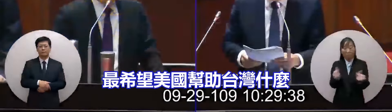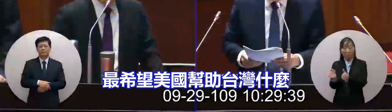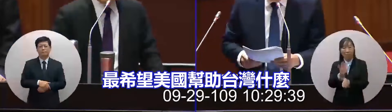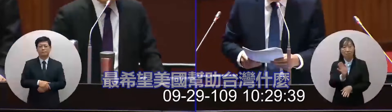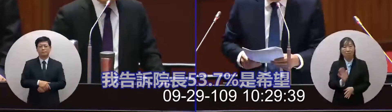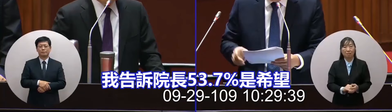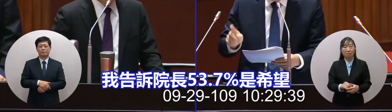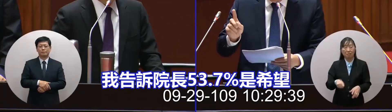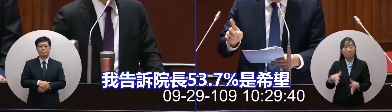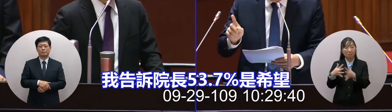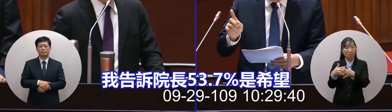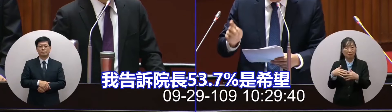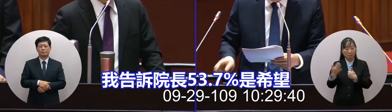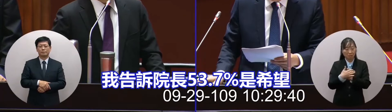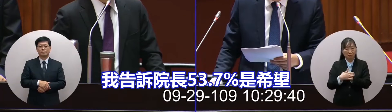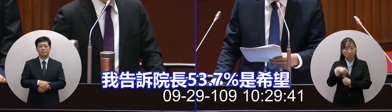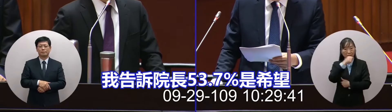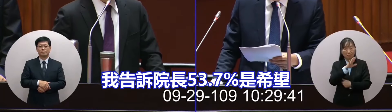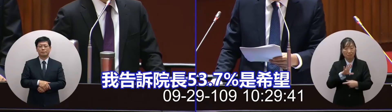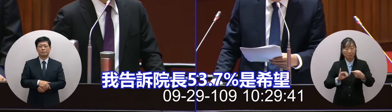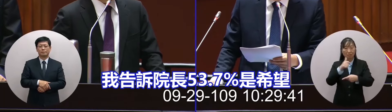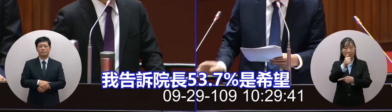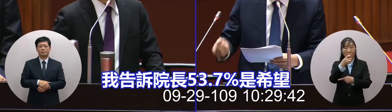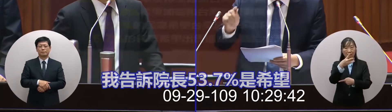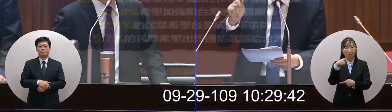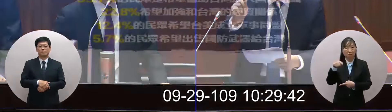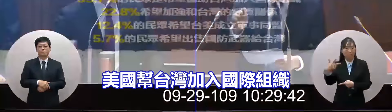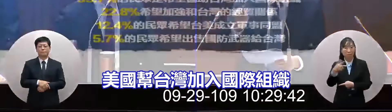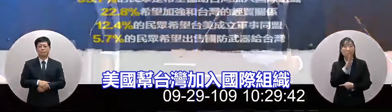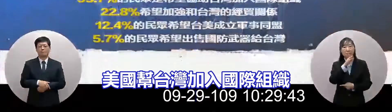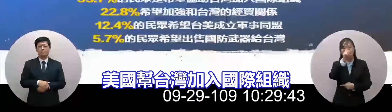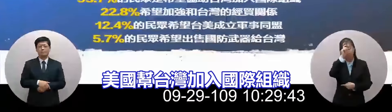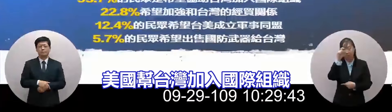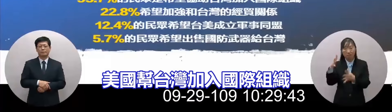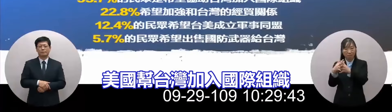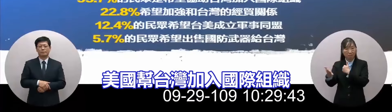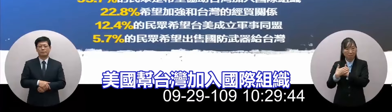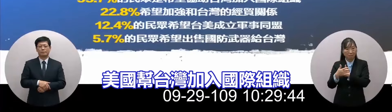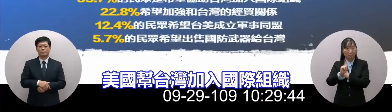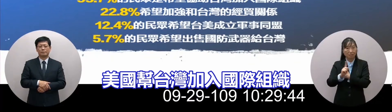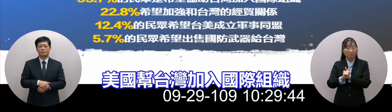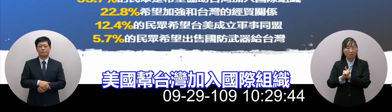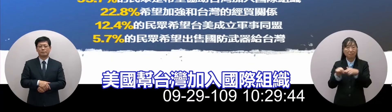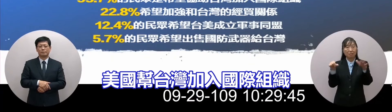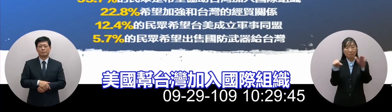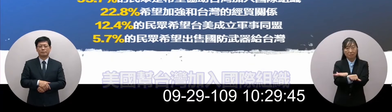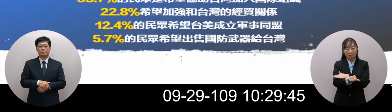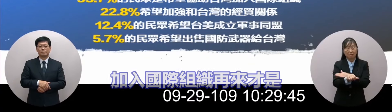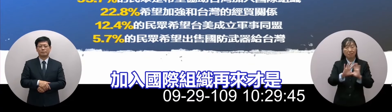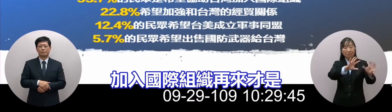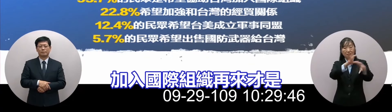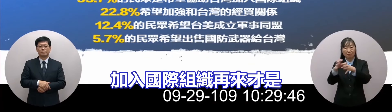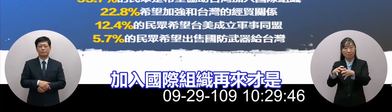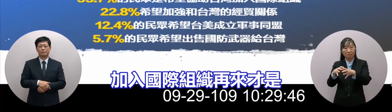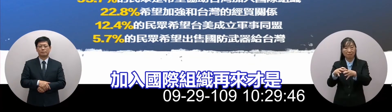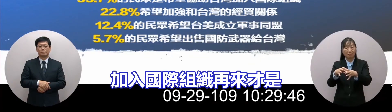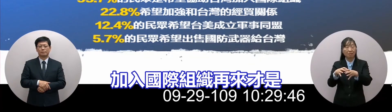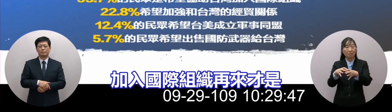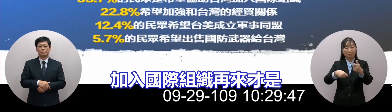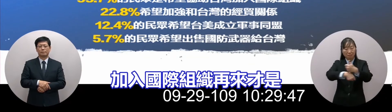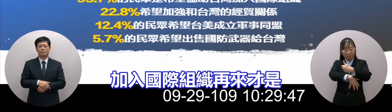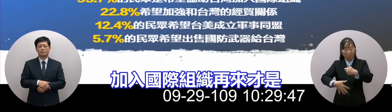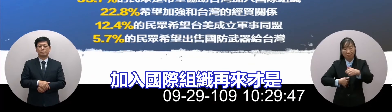台湾什么？我告诉院长，53.7%是希望美国帮台湾加入国际组织哦，加入国际